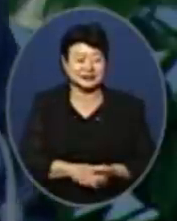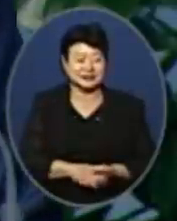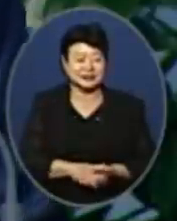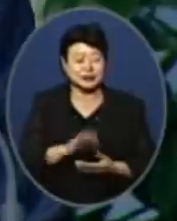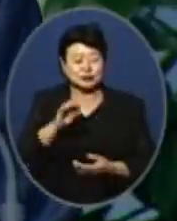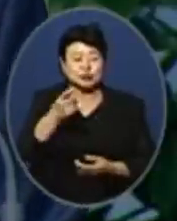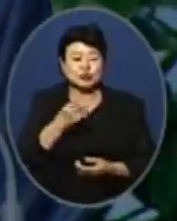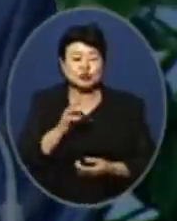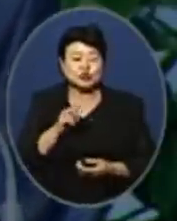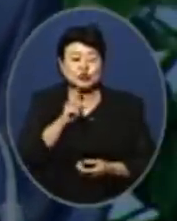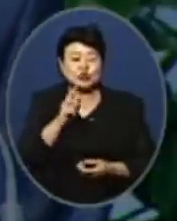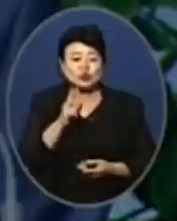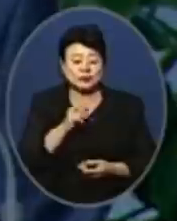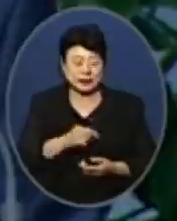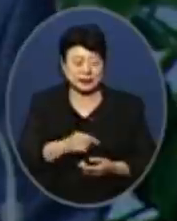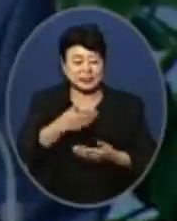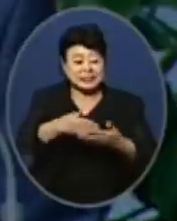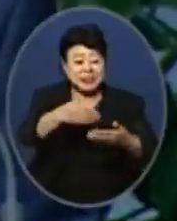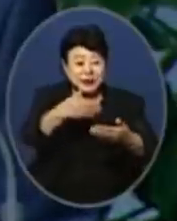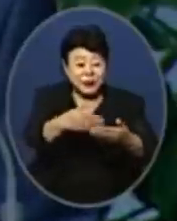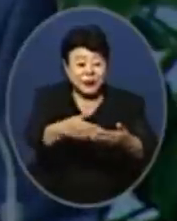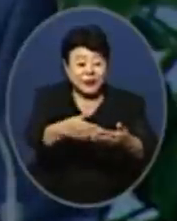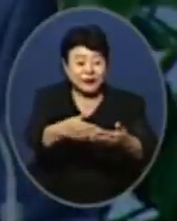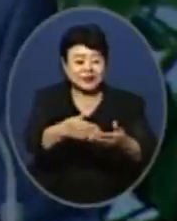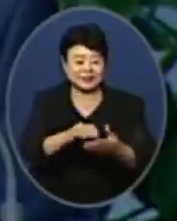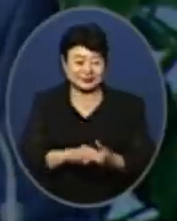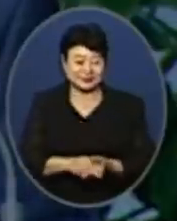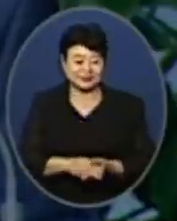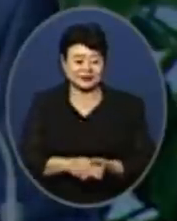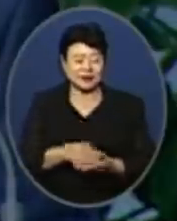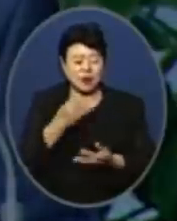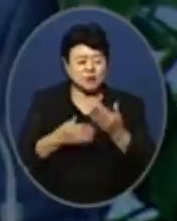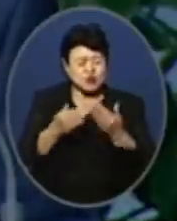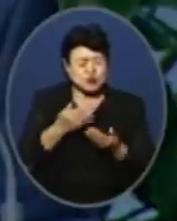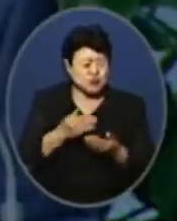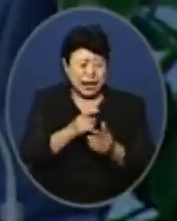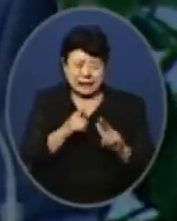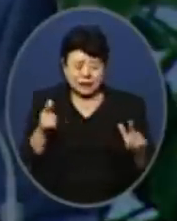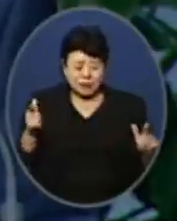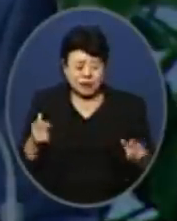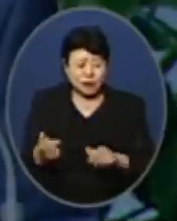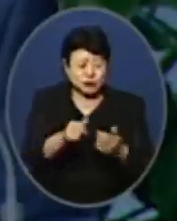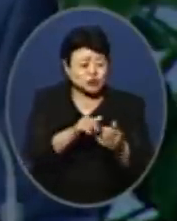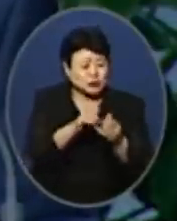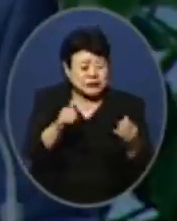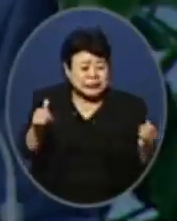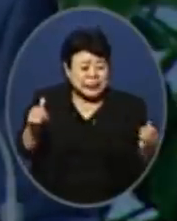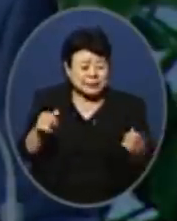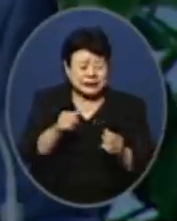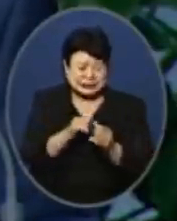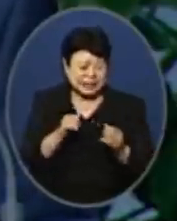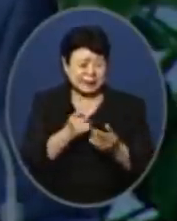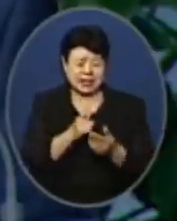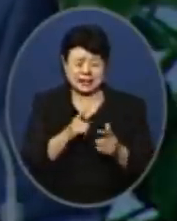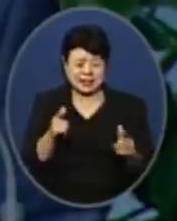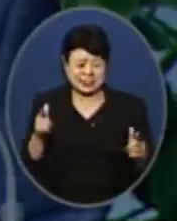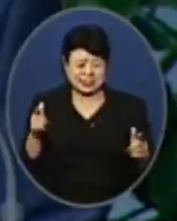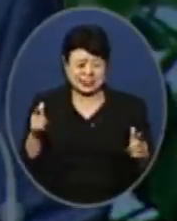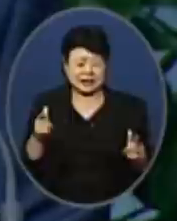브룩스라고 하는 사람이 그려놓은 불은 불이 아닌 것처럼, 죽은 사람이 사람이 아닌